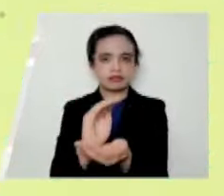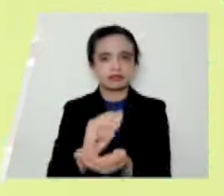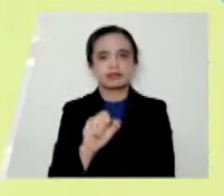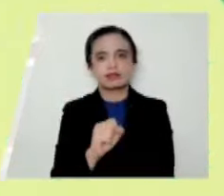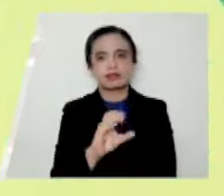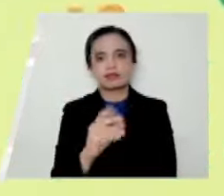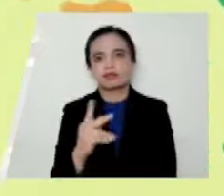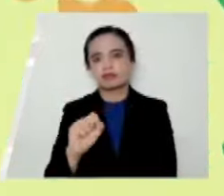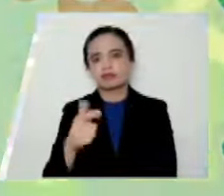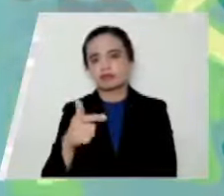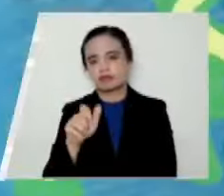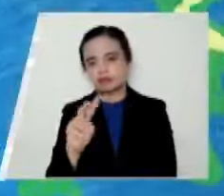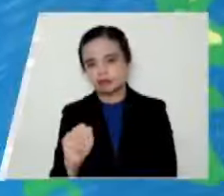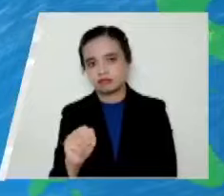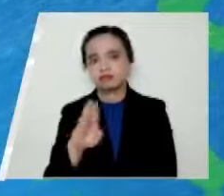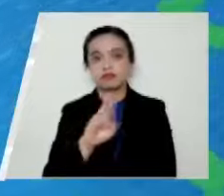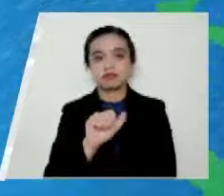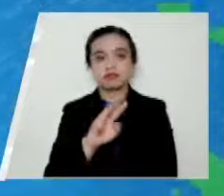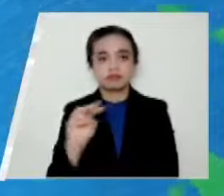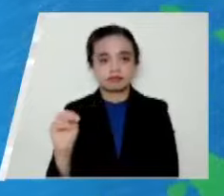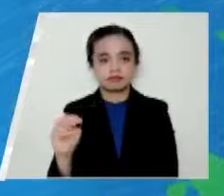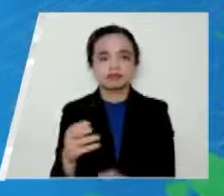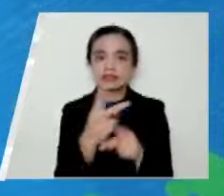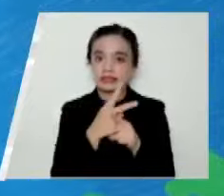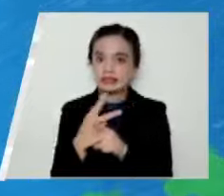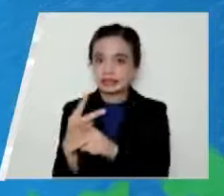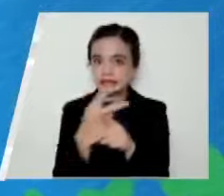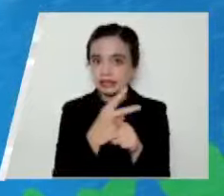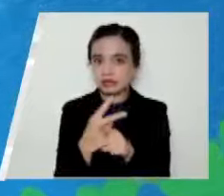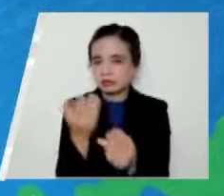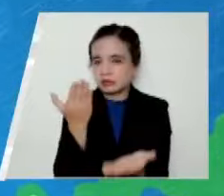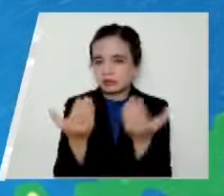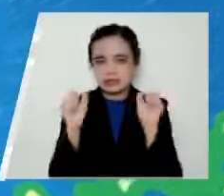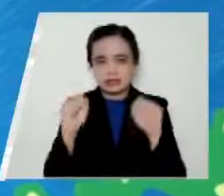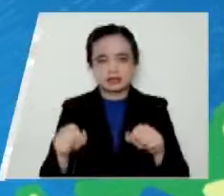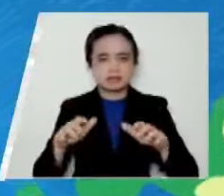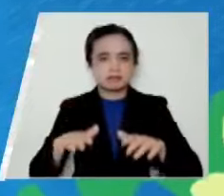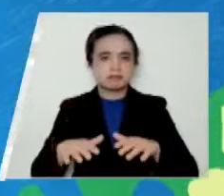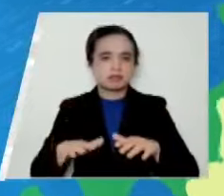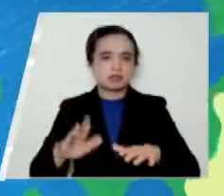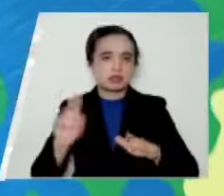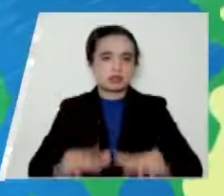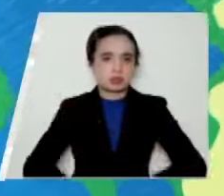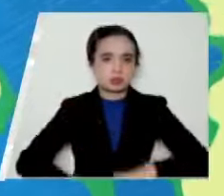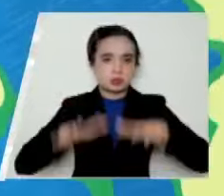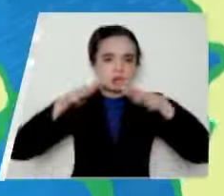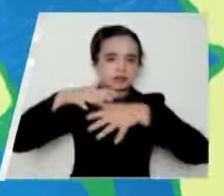Barb. Mga kapuso, mag-ingat po sa posibleng pagbaha at pagguho ng lupa.